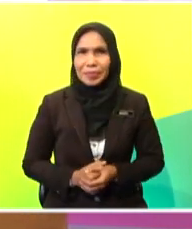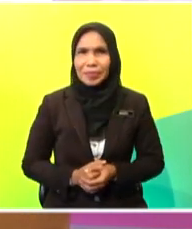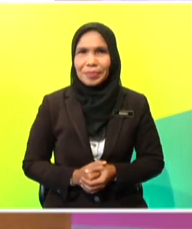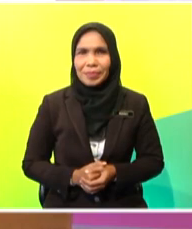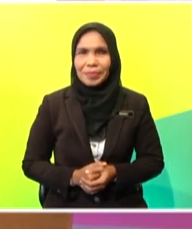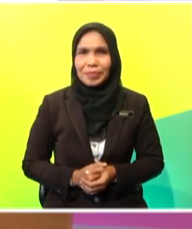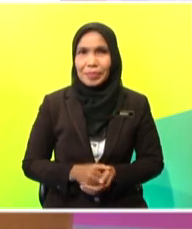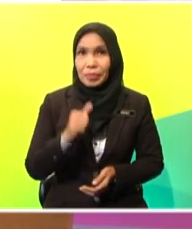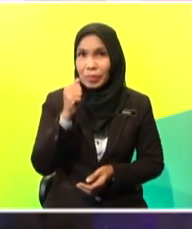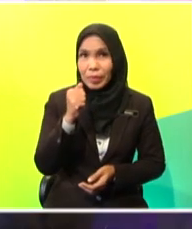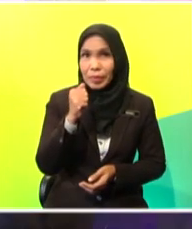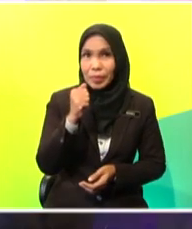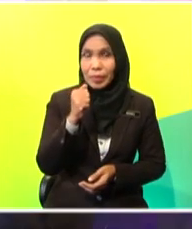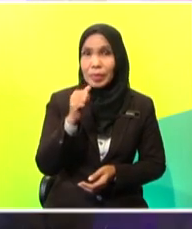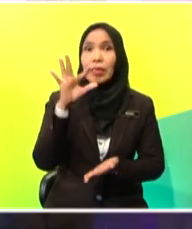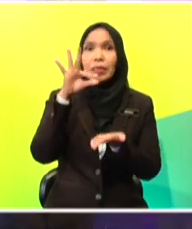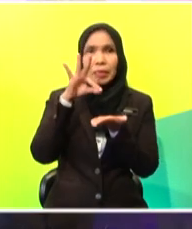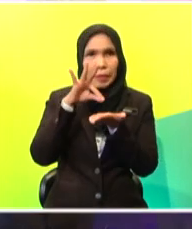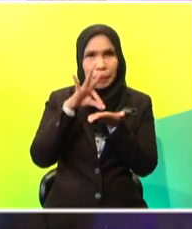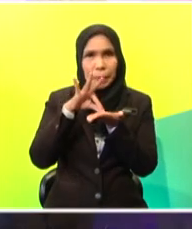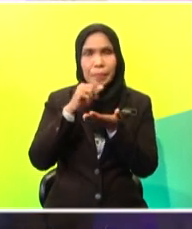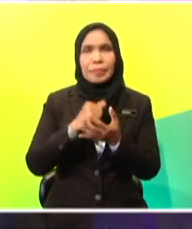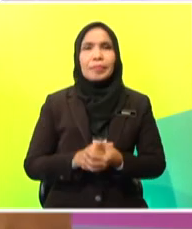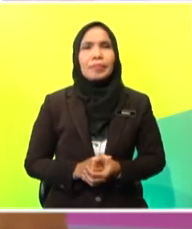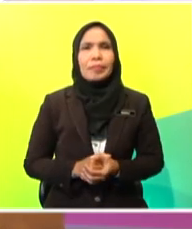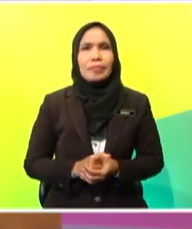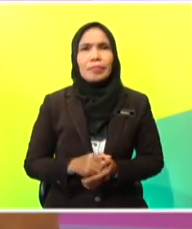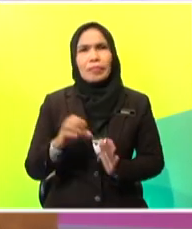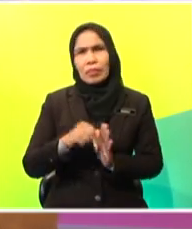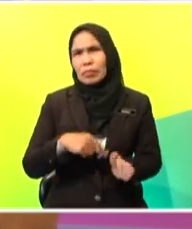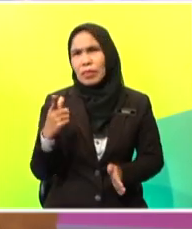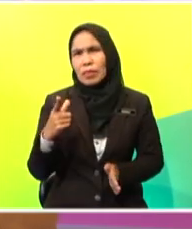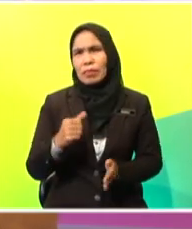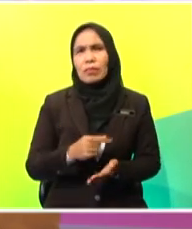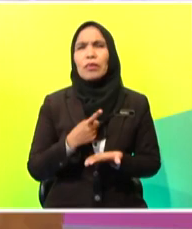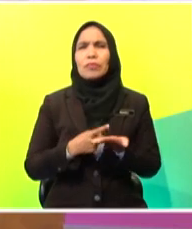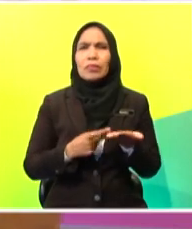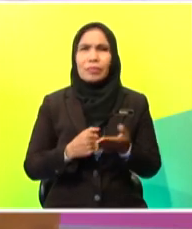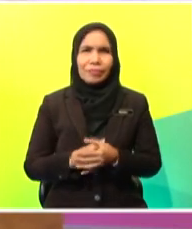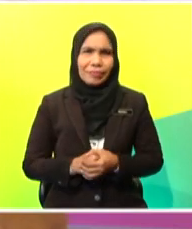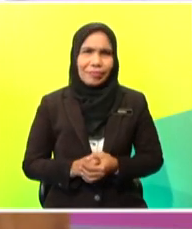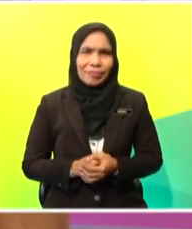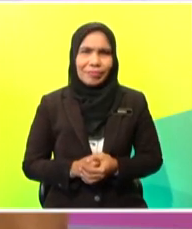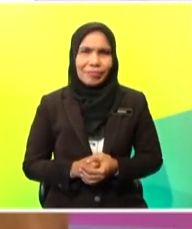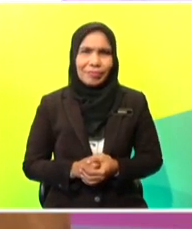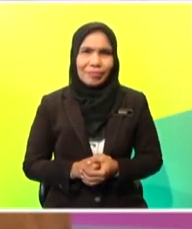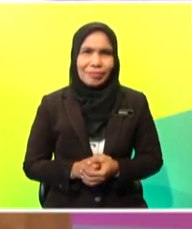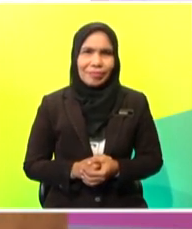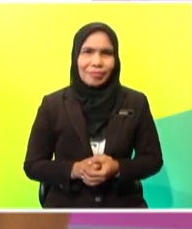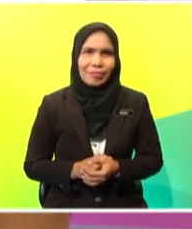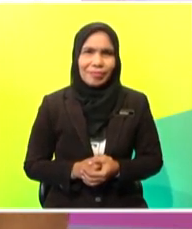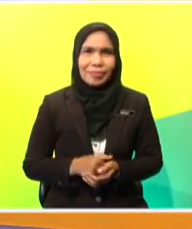yg kayak yee selain ayam kalinya ada tahu ayah Yes